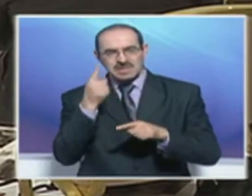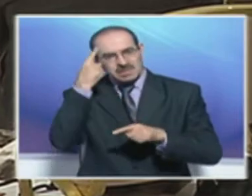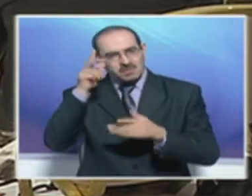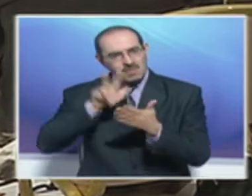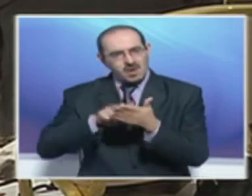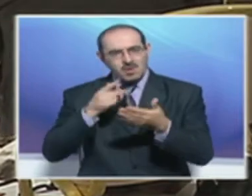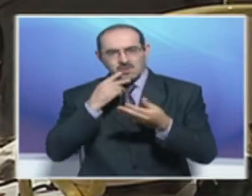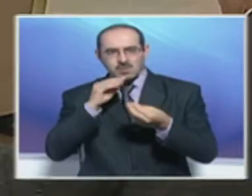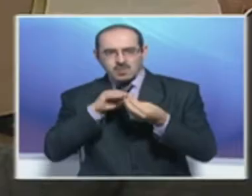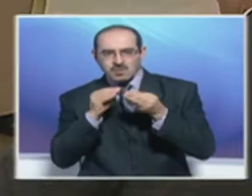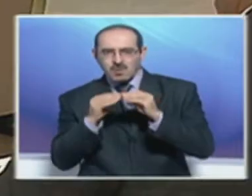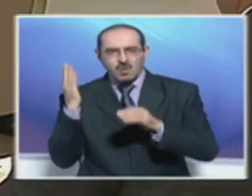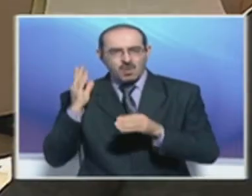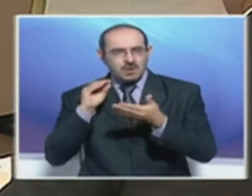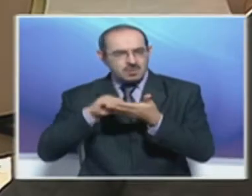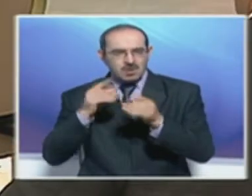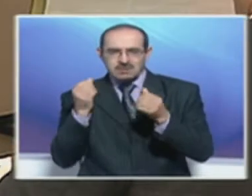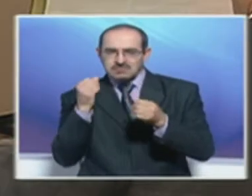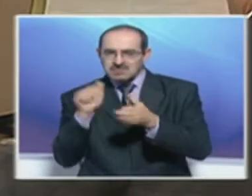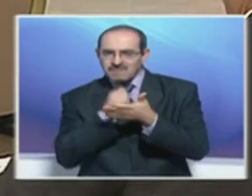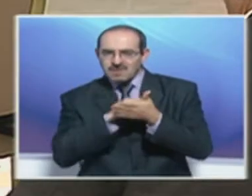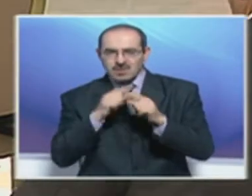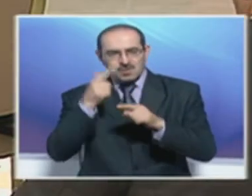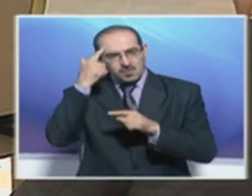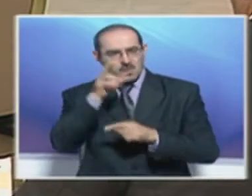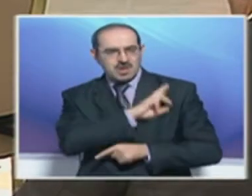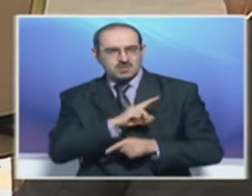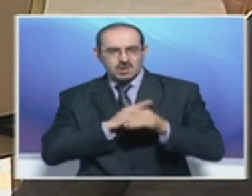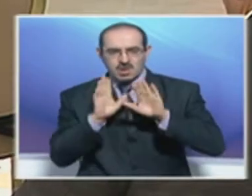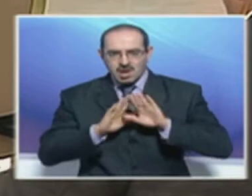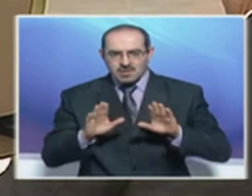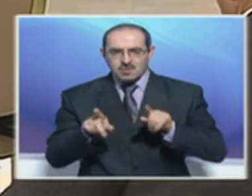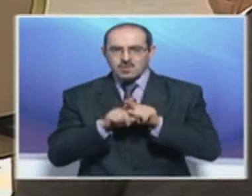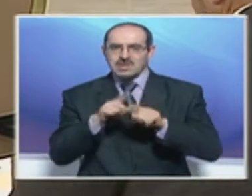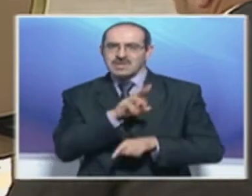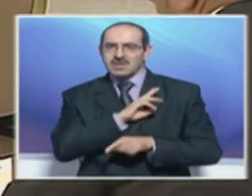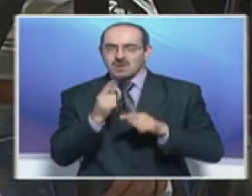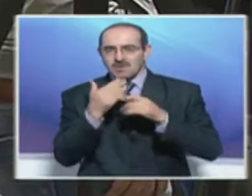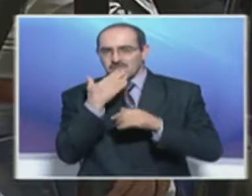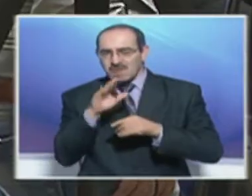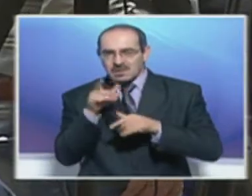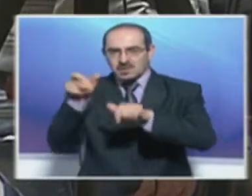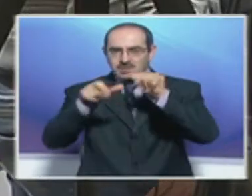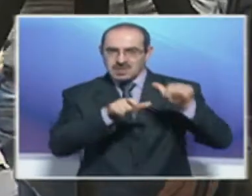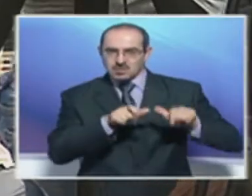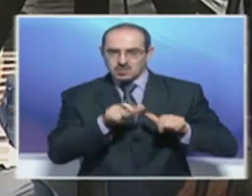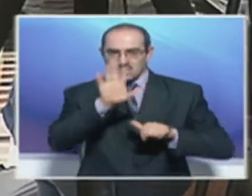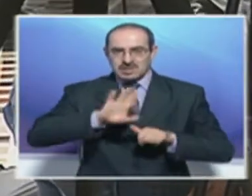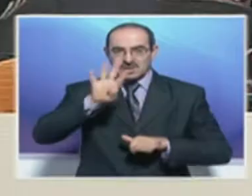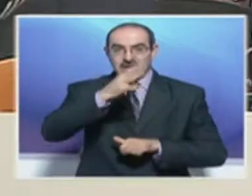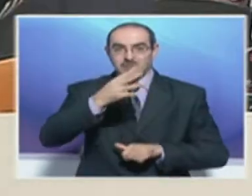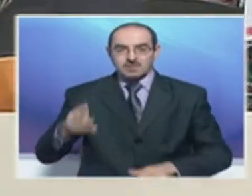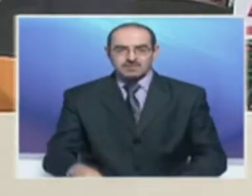توافقية براغماتية للتعاون حتى تحقيق الاستقرار والأمن والرفاه لكل شعوب